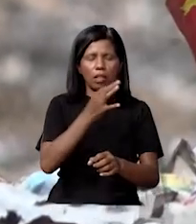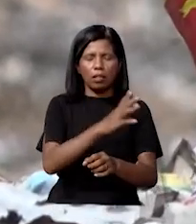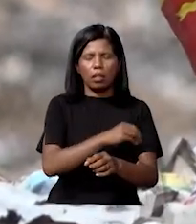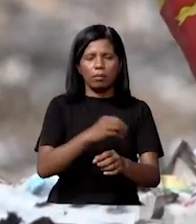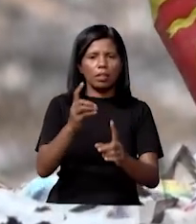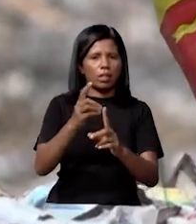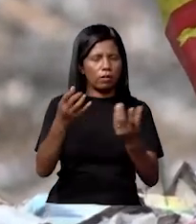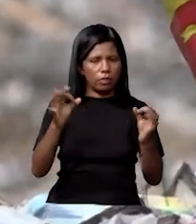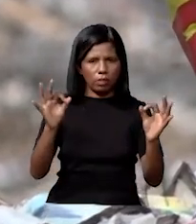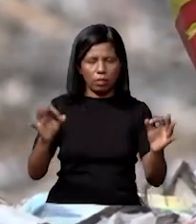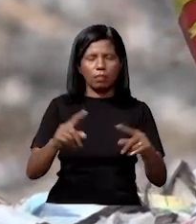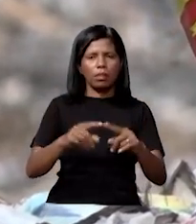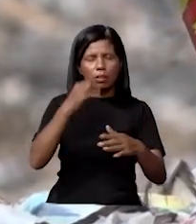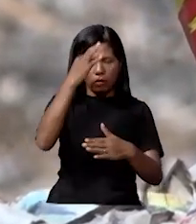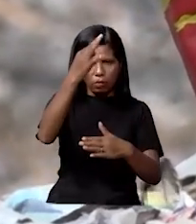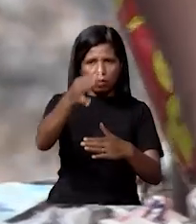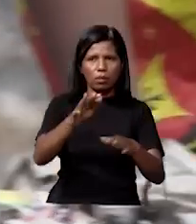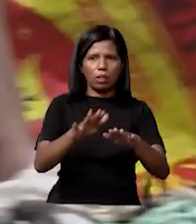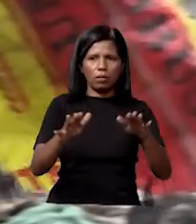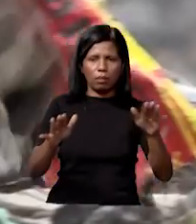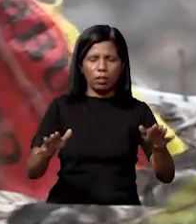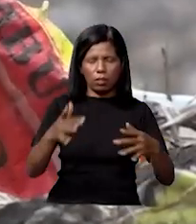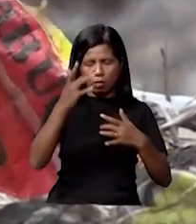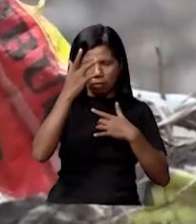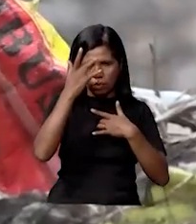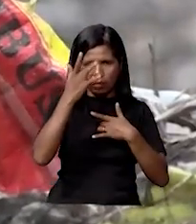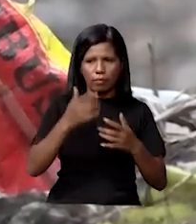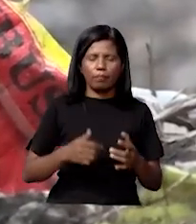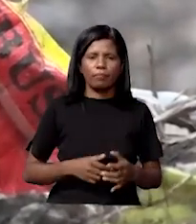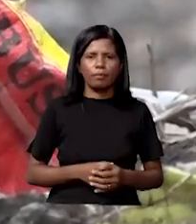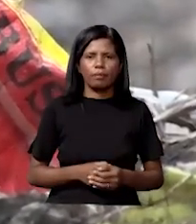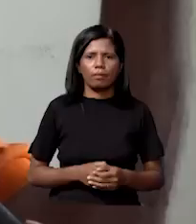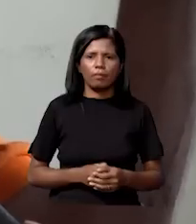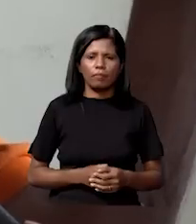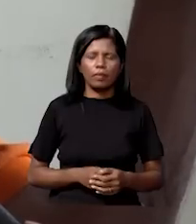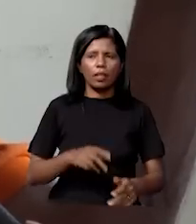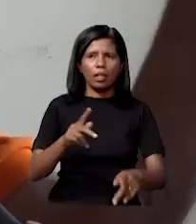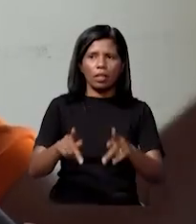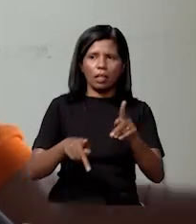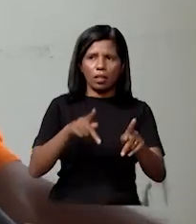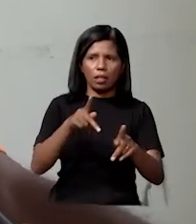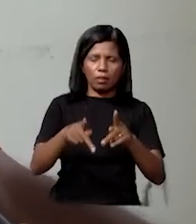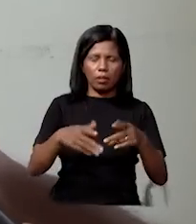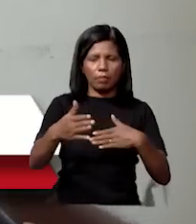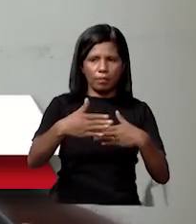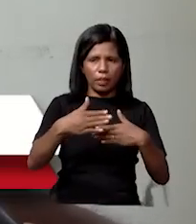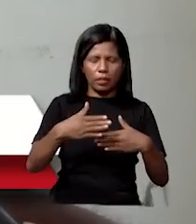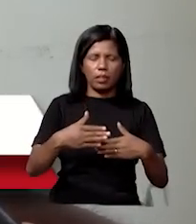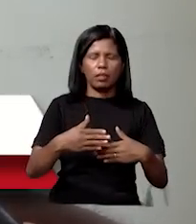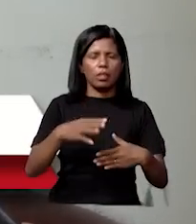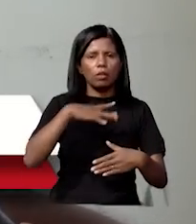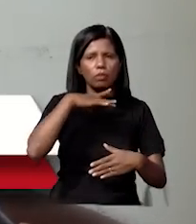mai be ia futuro la barik sira se sofre moras a ema sira bisik be samban suin ta bot balu